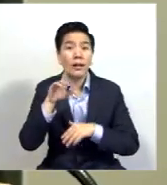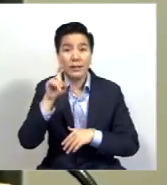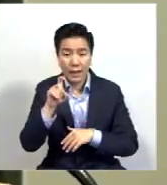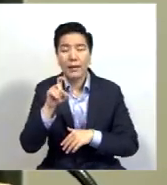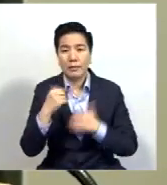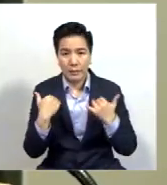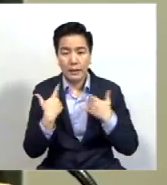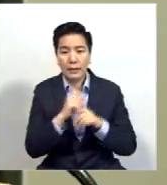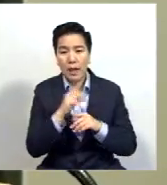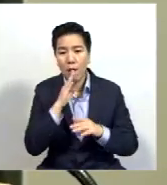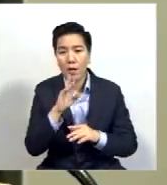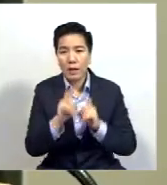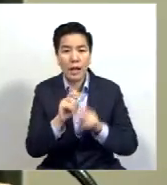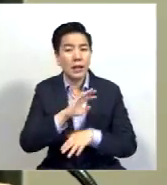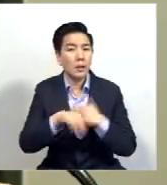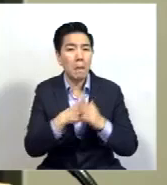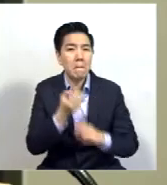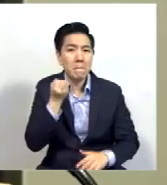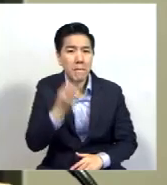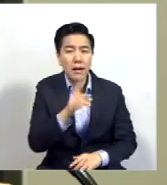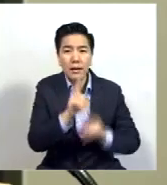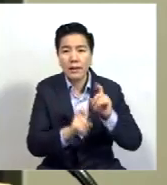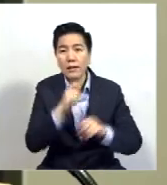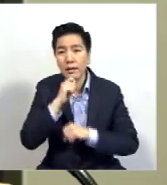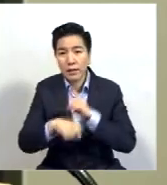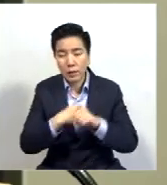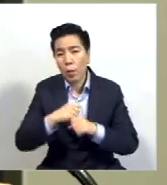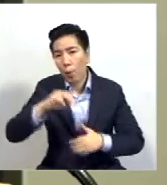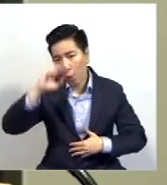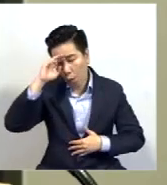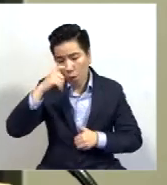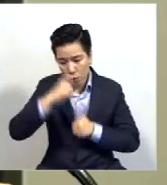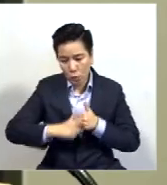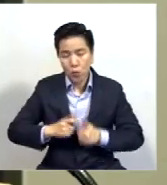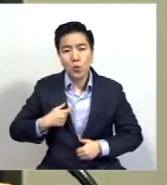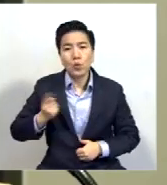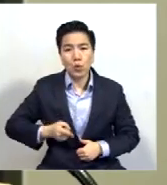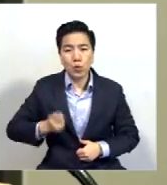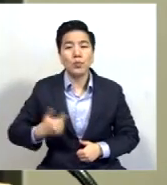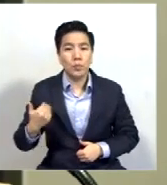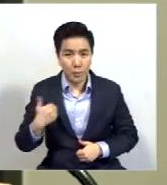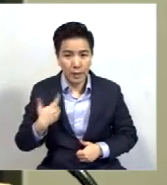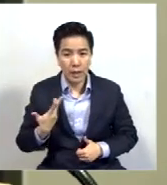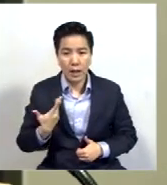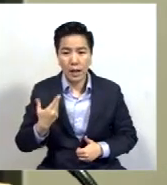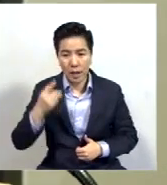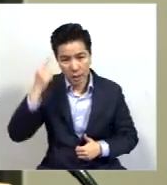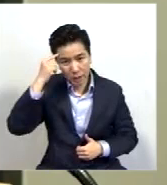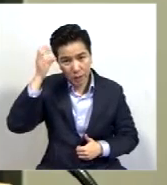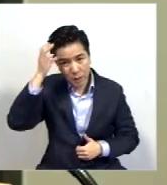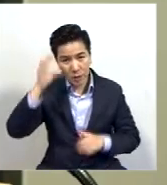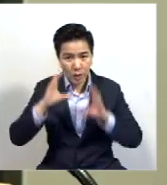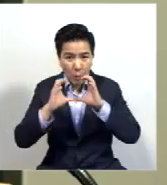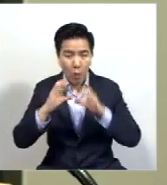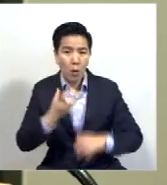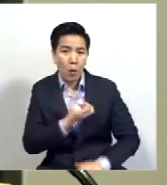ว่าแต่คนที่เสียชีวิตทั้งหมดเนี่ยส่วนใหญ่แล้วเนี่ยมีโรคประจำตัวนะครับเช่นโรคทางสมองโรคท